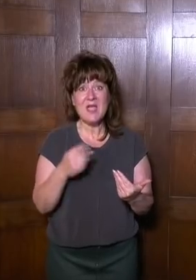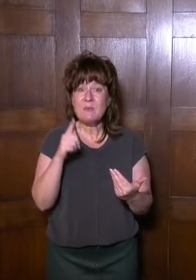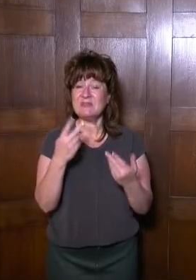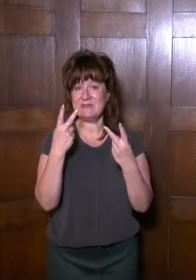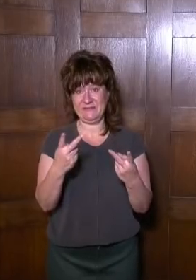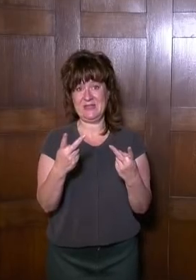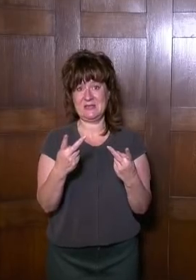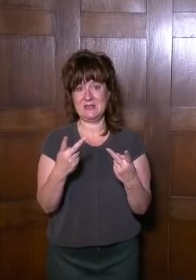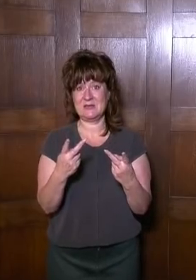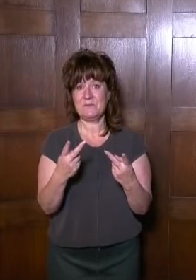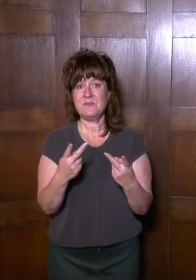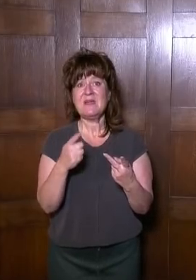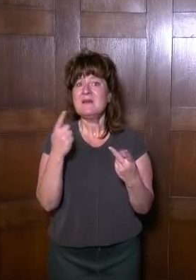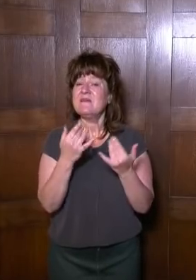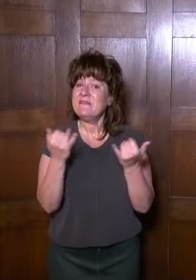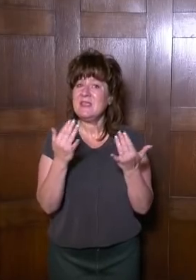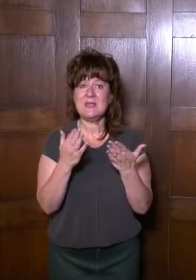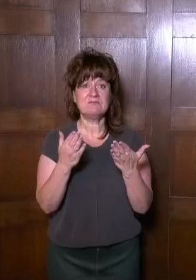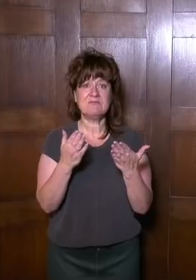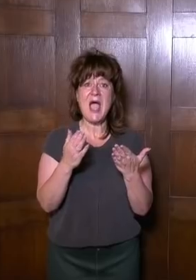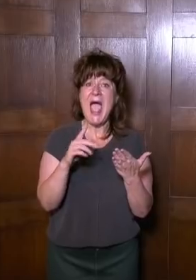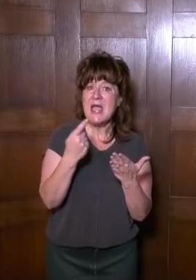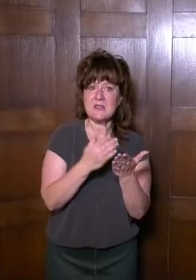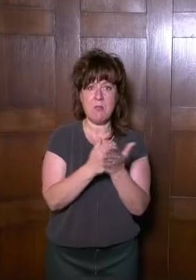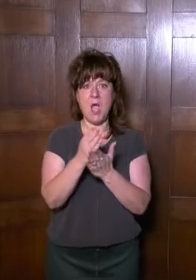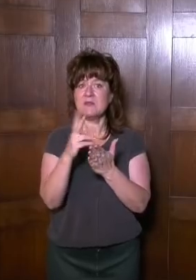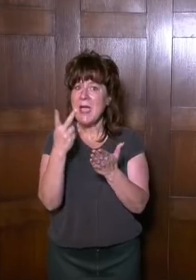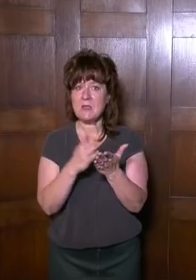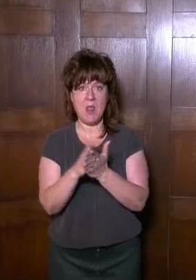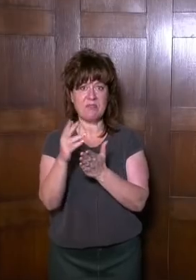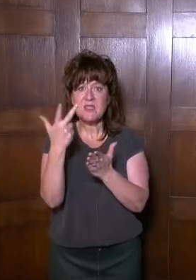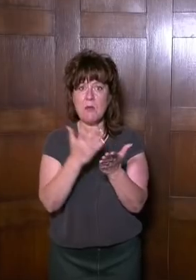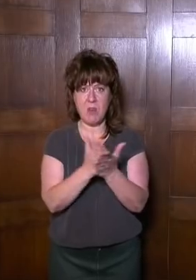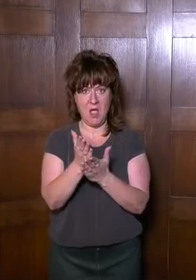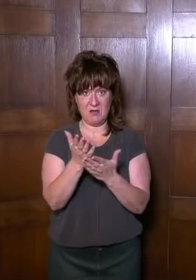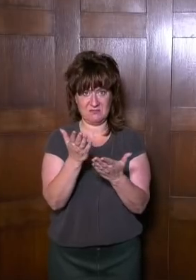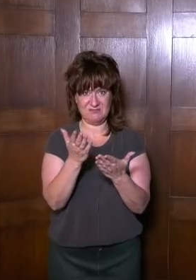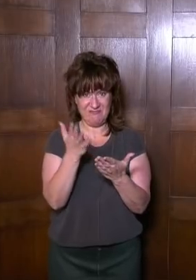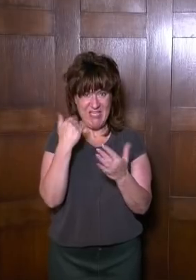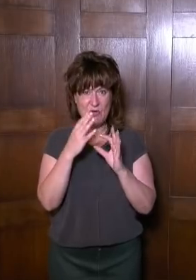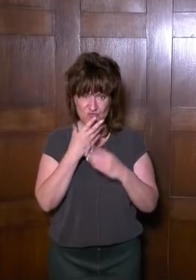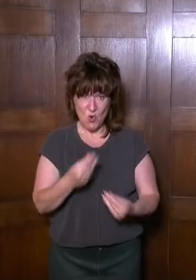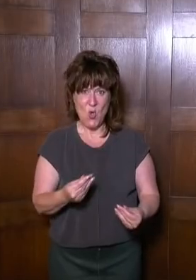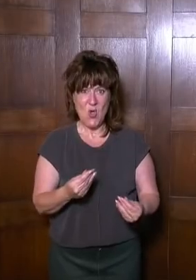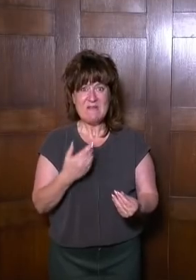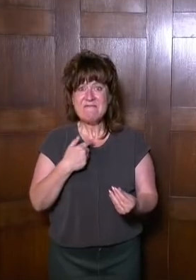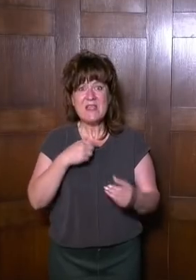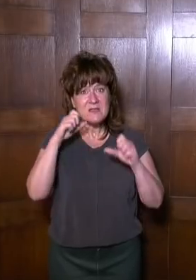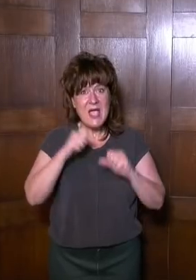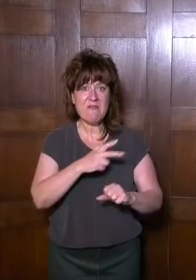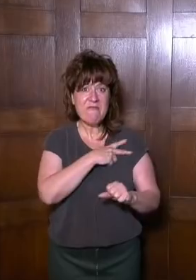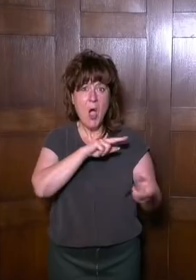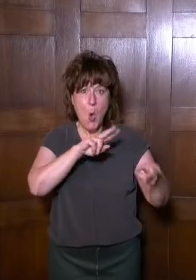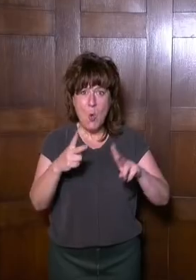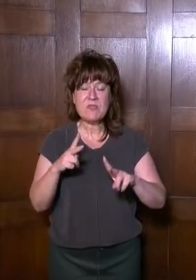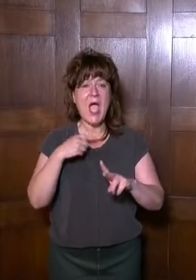wirklich ein Anliegen, dass man wie so eine Art erster Plan, zweiter Plan, dritter Plan oder so hat, ja. Was ist realistisch? Veranstaltungen in